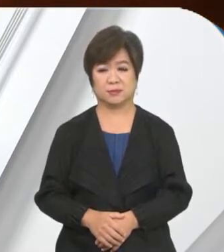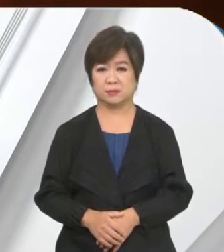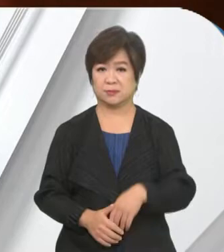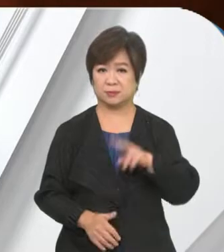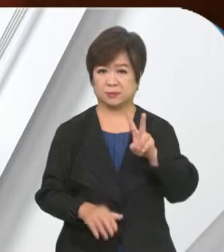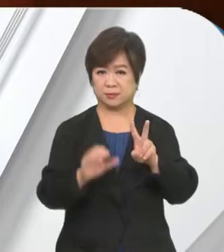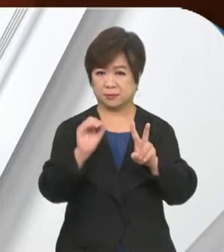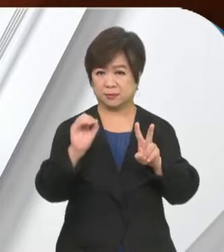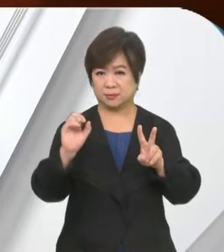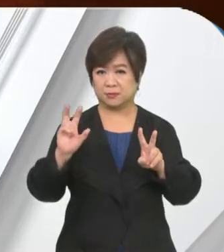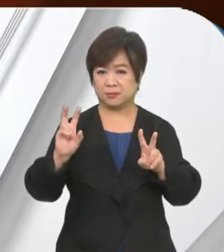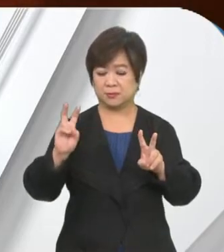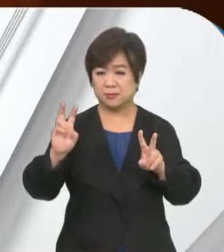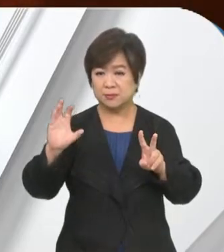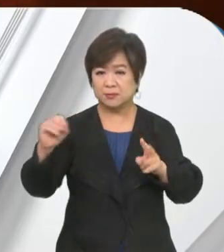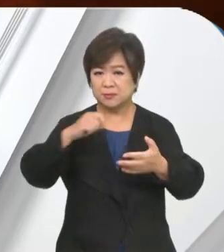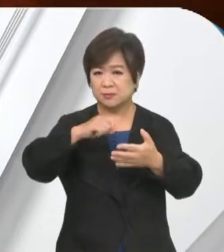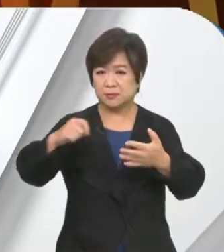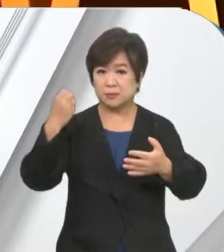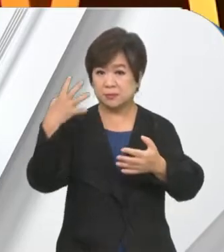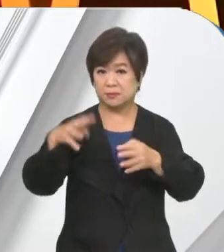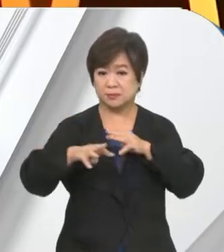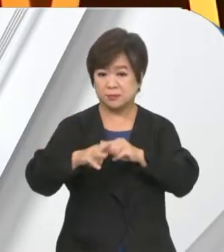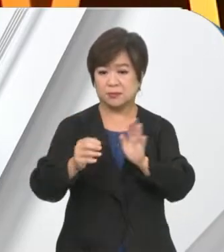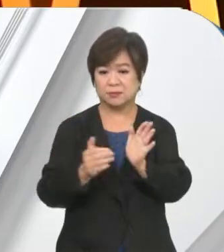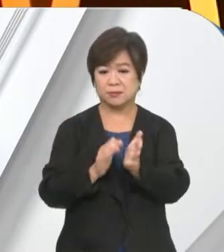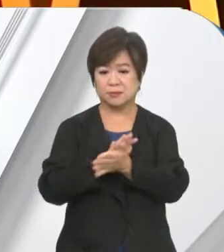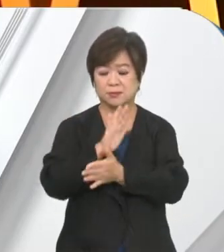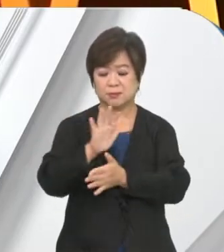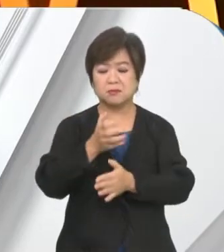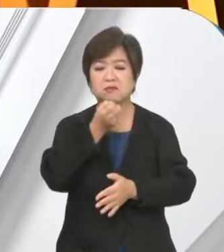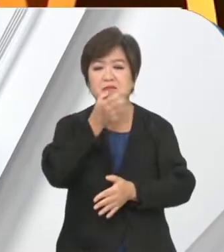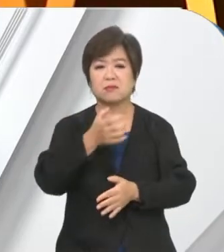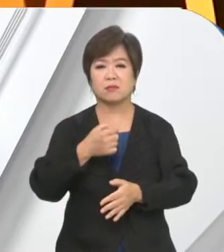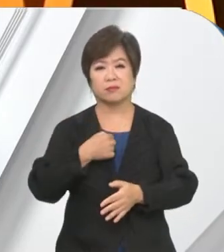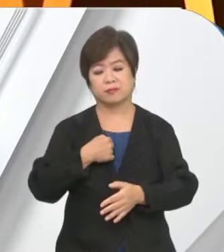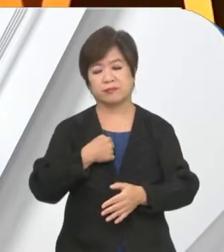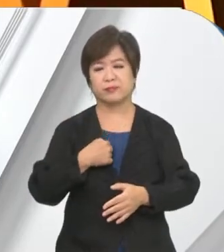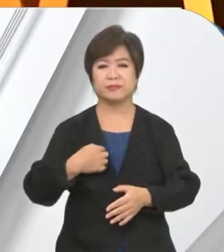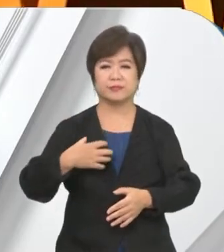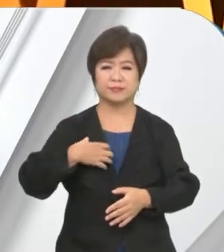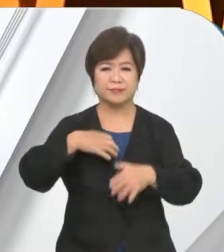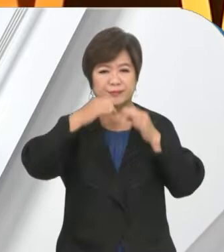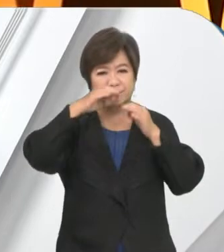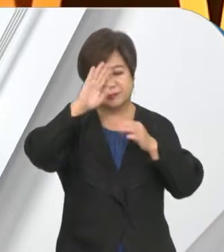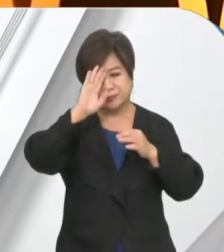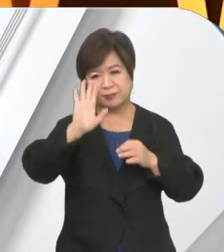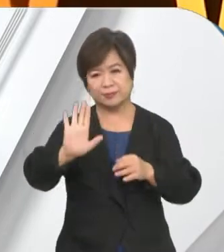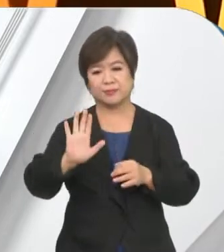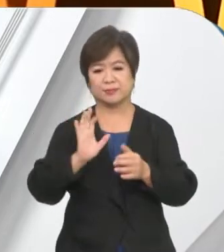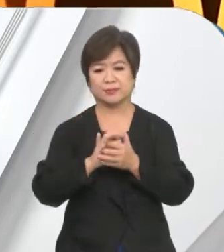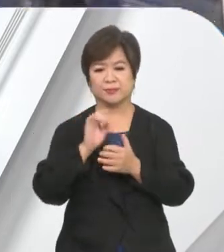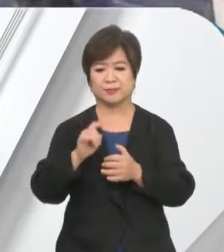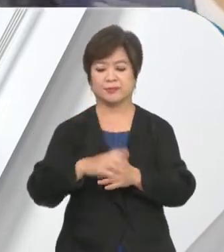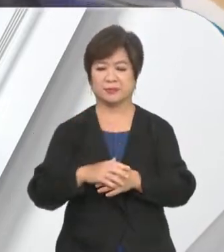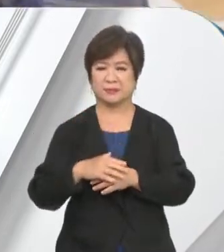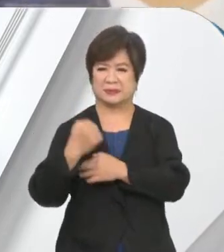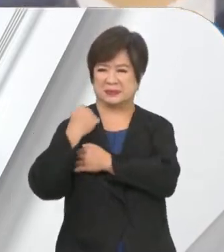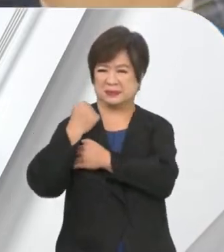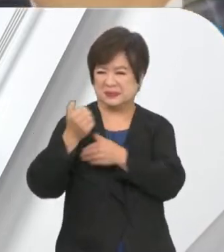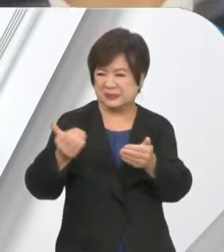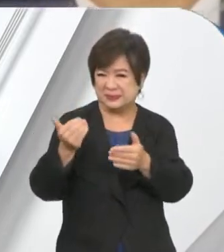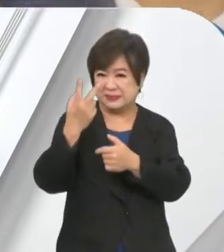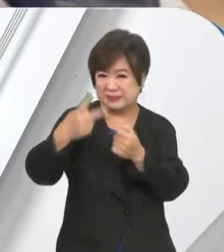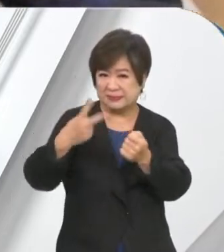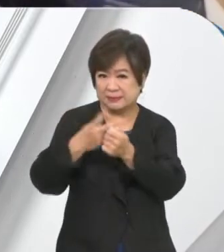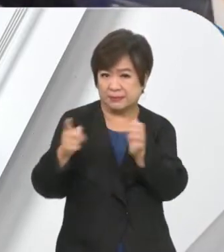2022年发展期间哈，朱丽琴是讲佮自家拔的内癌，这个癌症两年人来，佮当乐观，当坚强面对，也经历了专